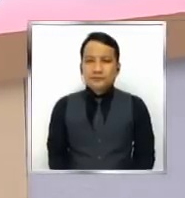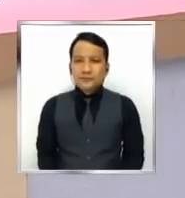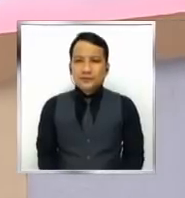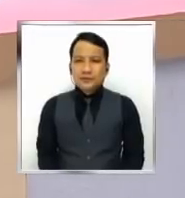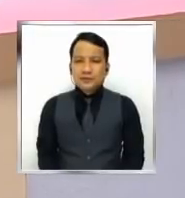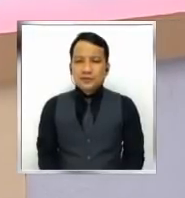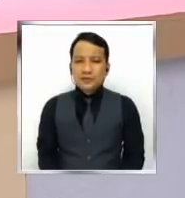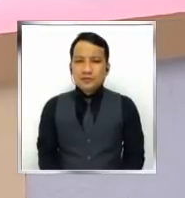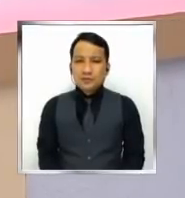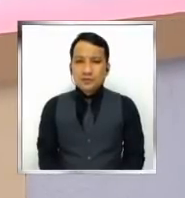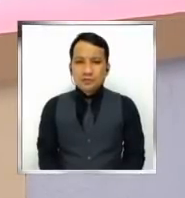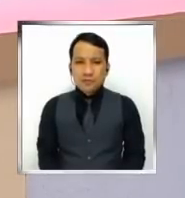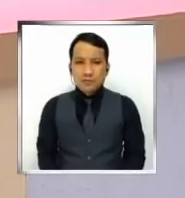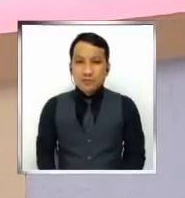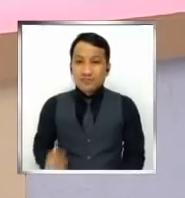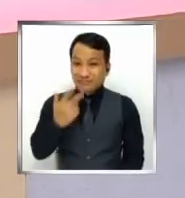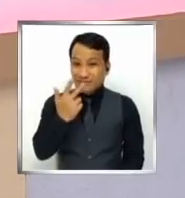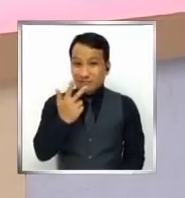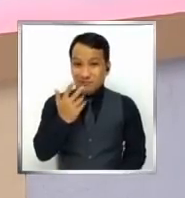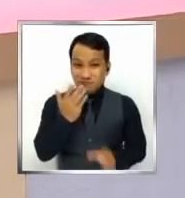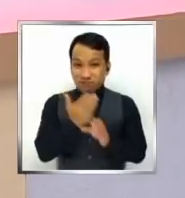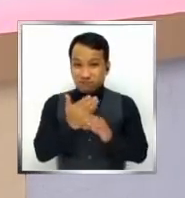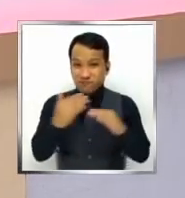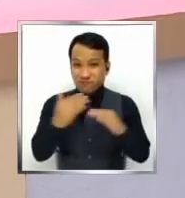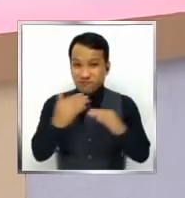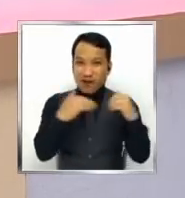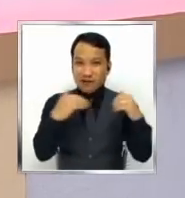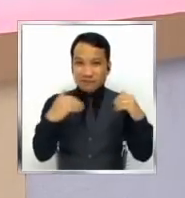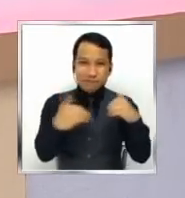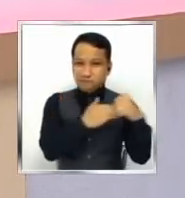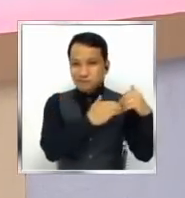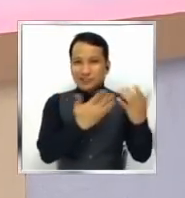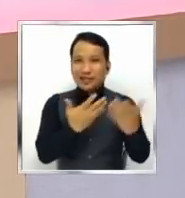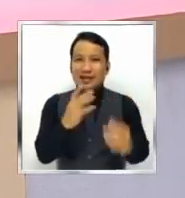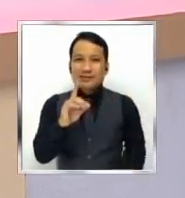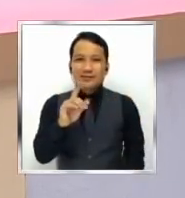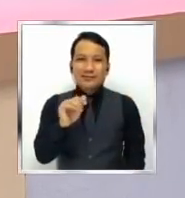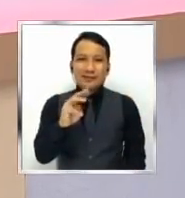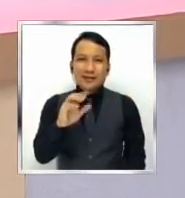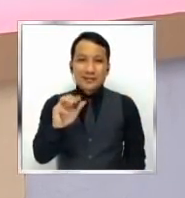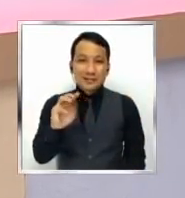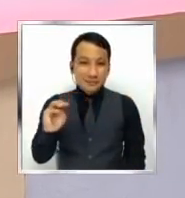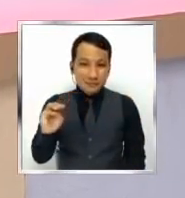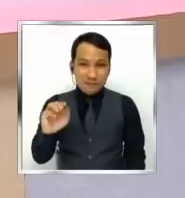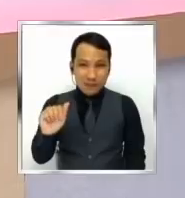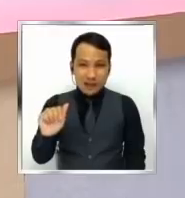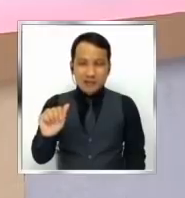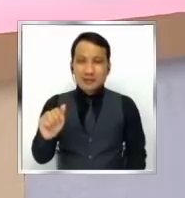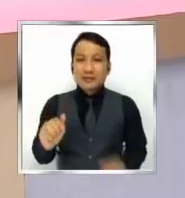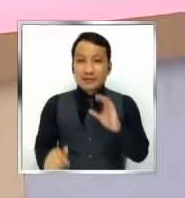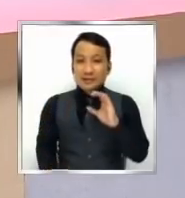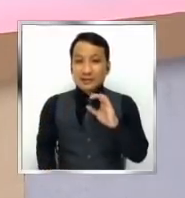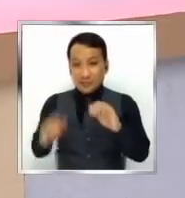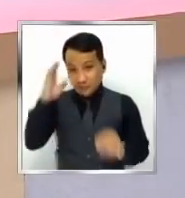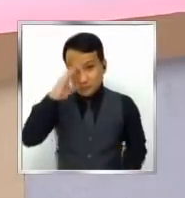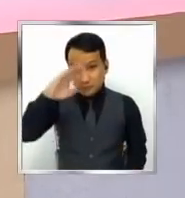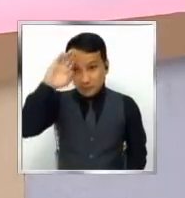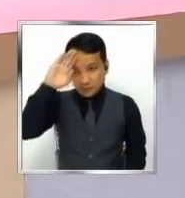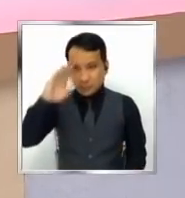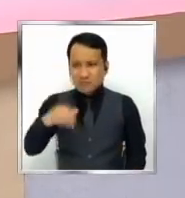Nagkarambol ang tatlong sasakyan sa Dasmariñas, Cavite. Sa Pamplona, Camarines Sur naman, nahulog mula sa ginagawang tulay ang isang